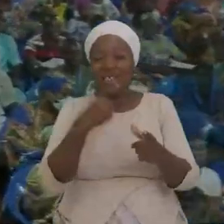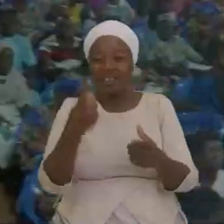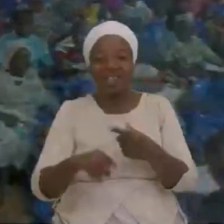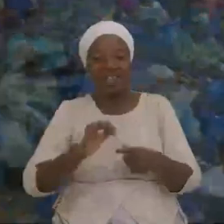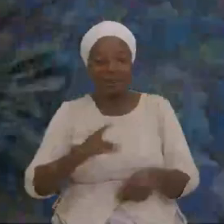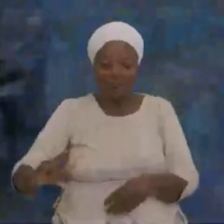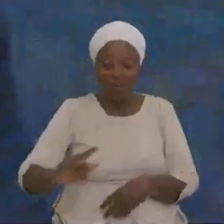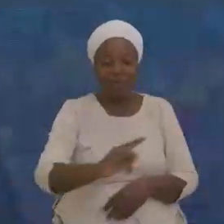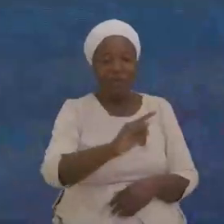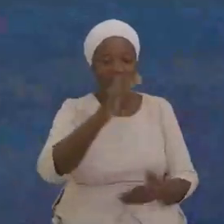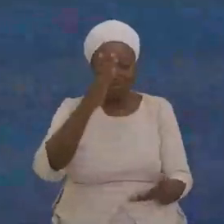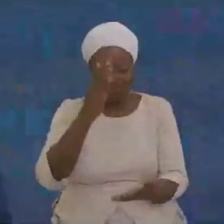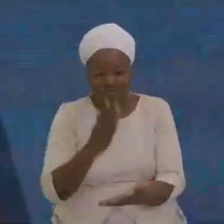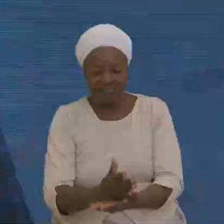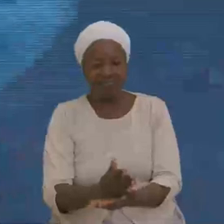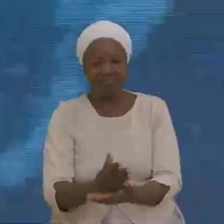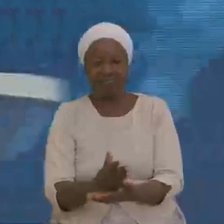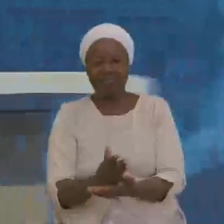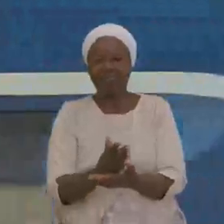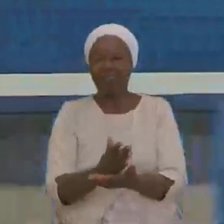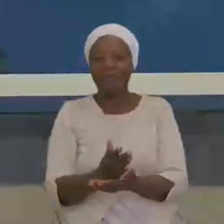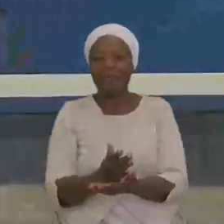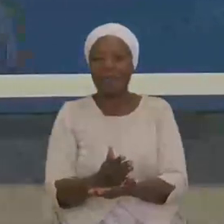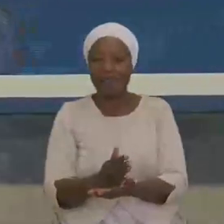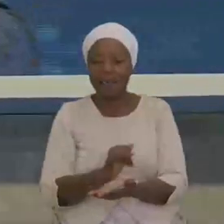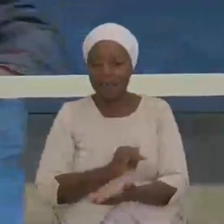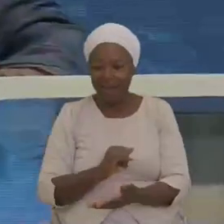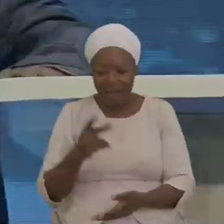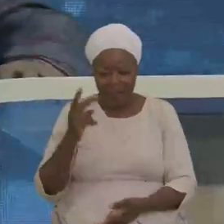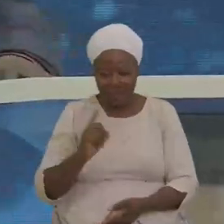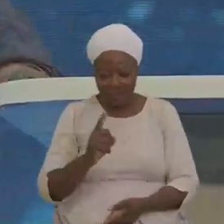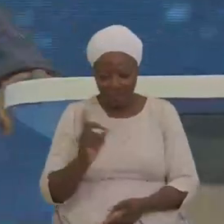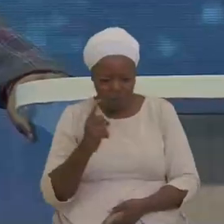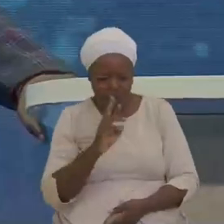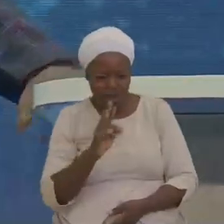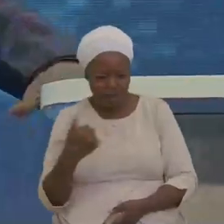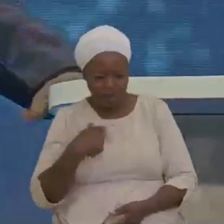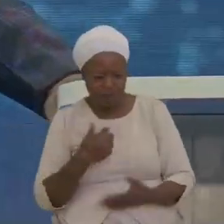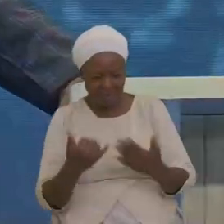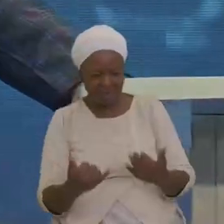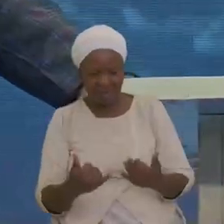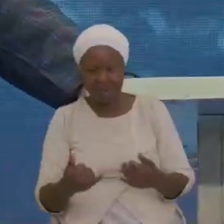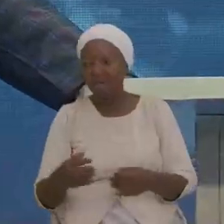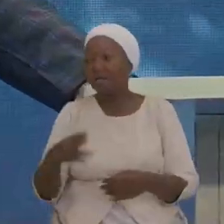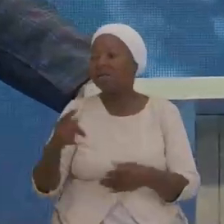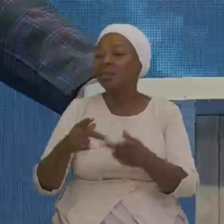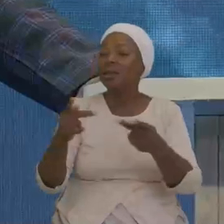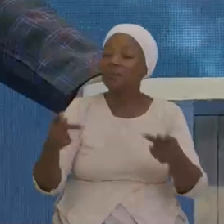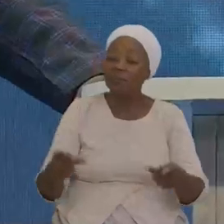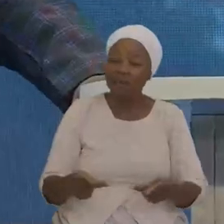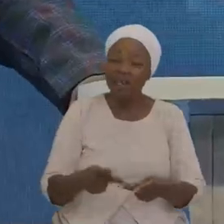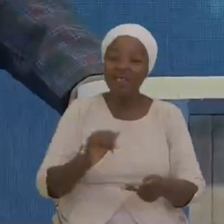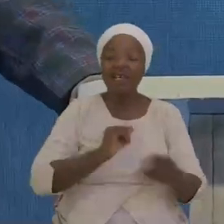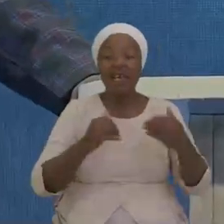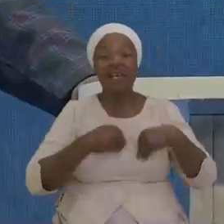Et notre avion atterrit. Je dis, où sommes-nous maintenant? Ils disent, oh, au